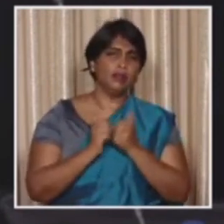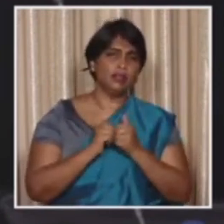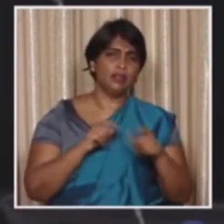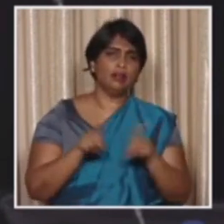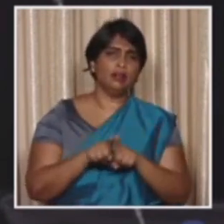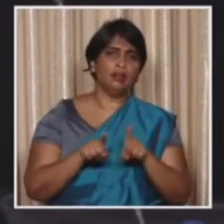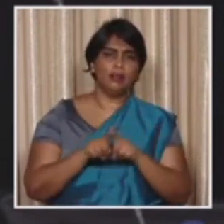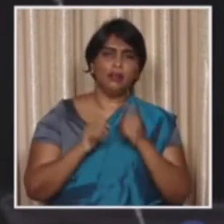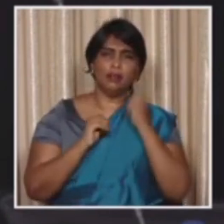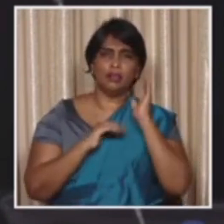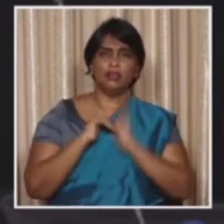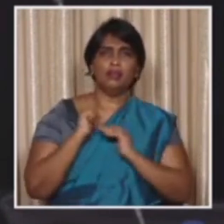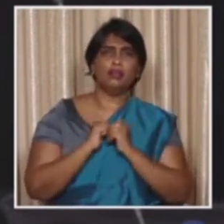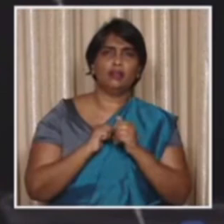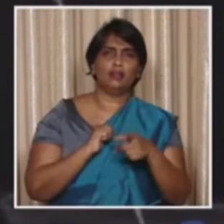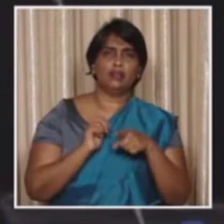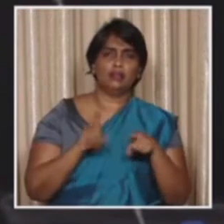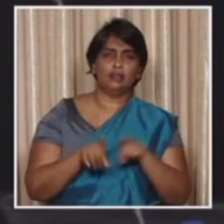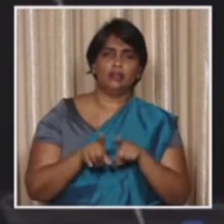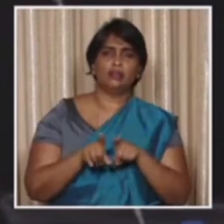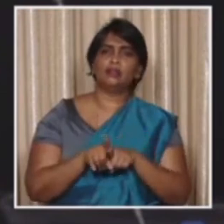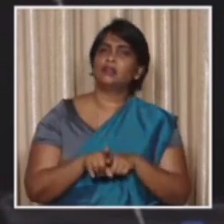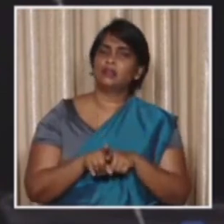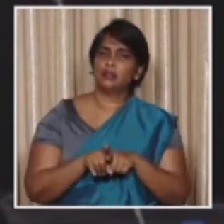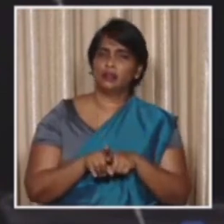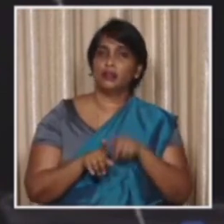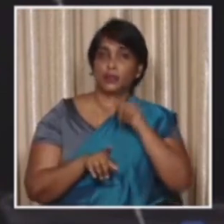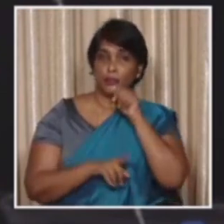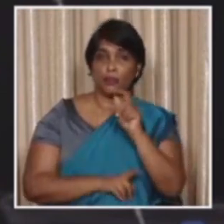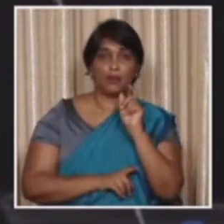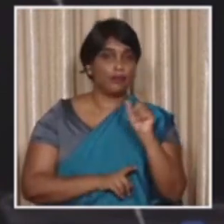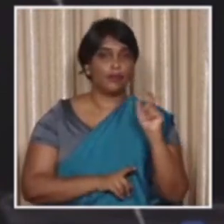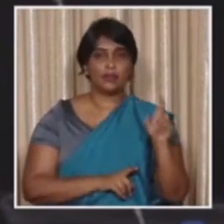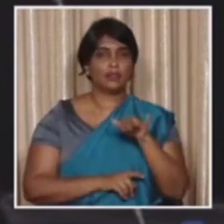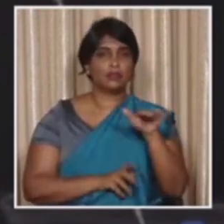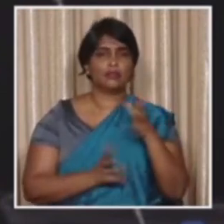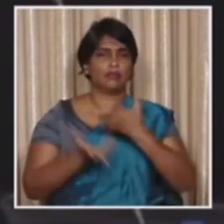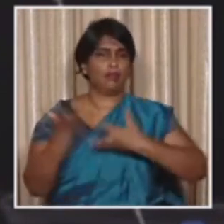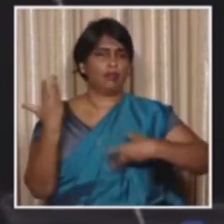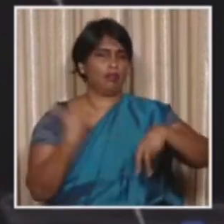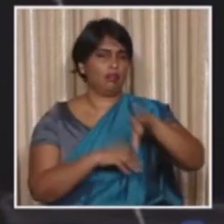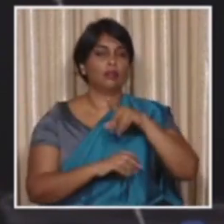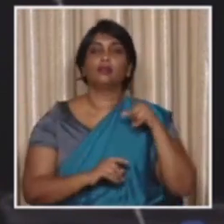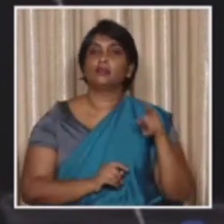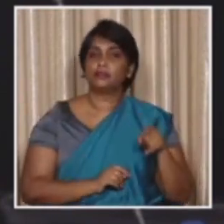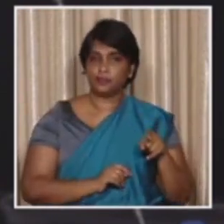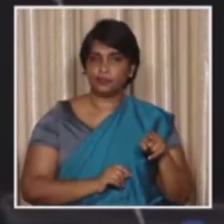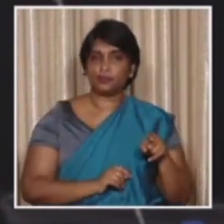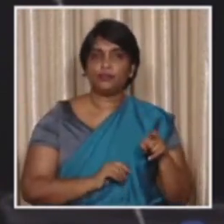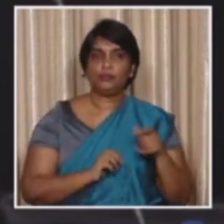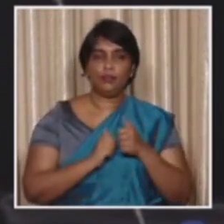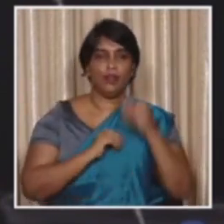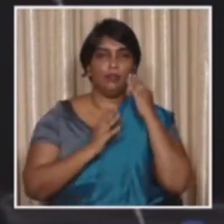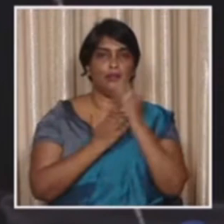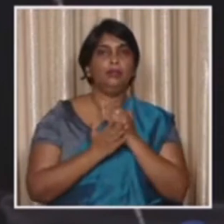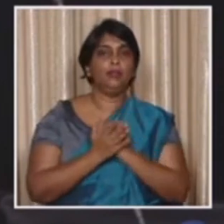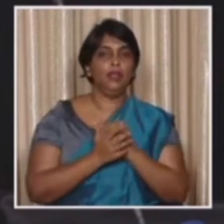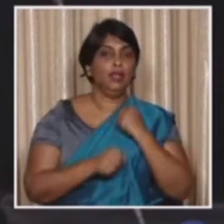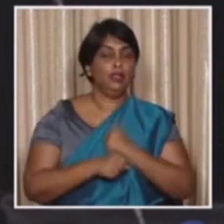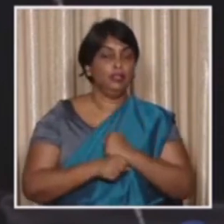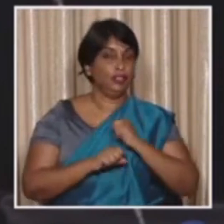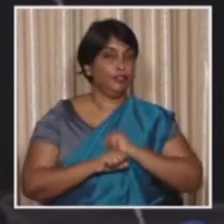මේකේ සමහර වචන නිශ්චිත නැහැ අපි හිතමු සමාජ කැළඹීමක් ඇති කිරීම එහෙම නැත්නම් රාජ්‍ය